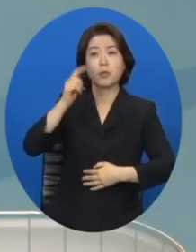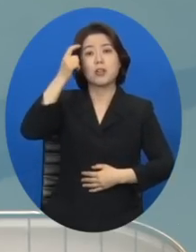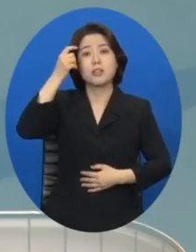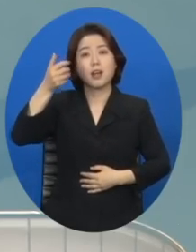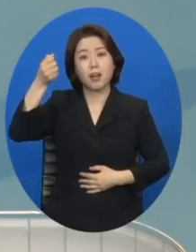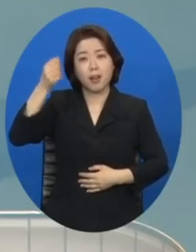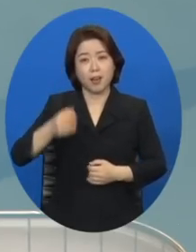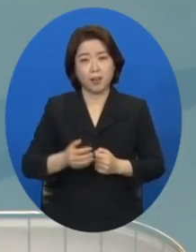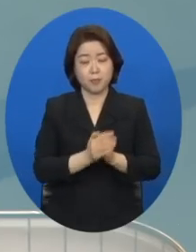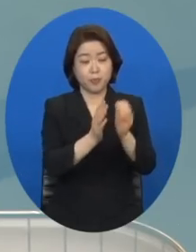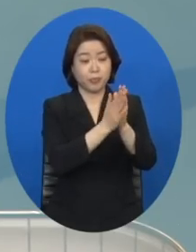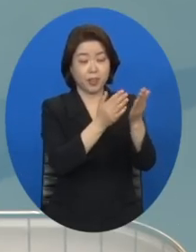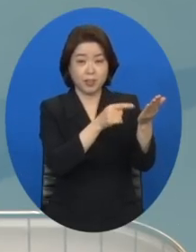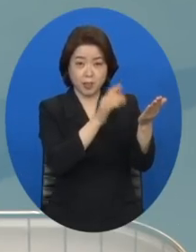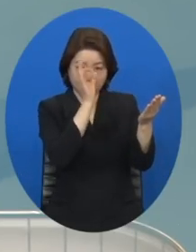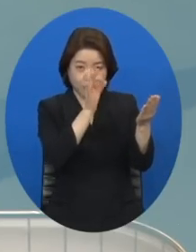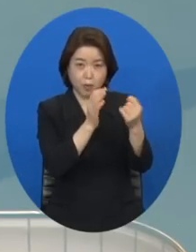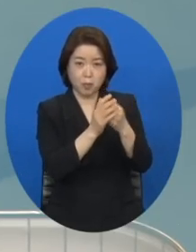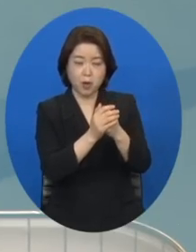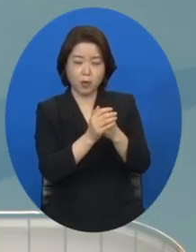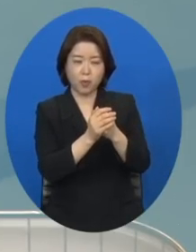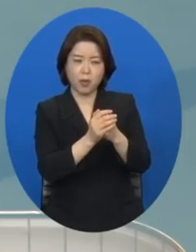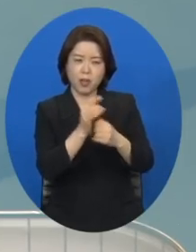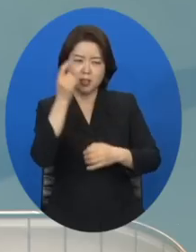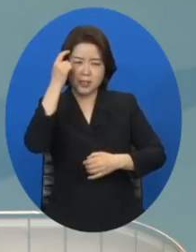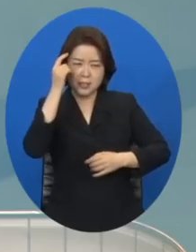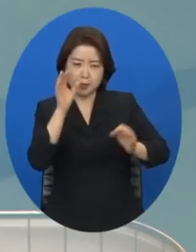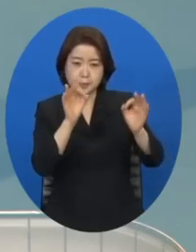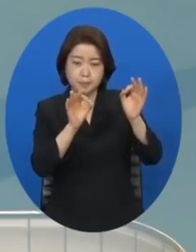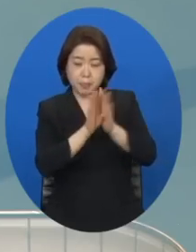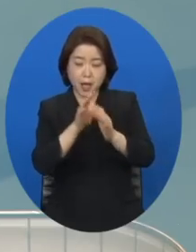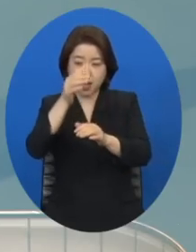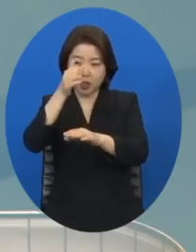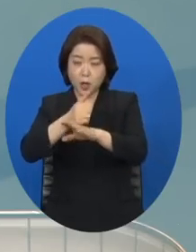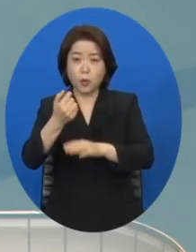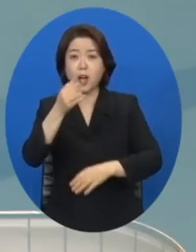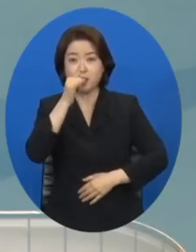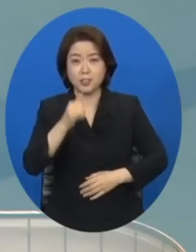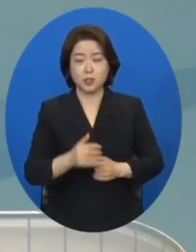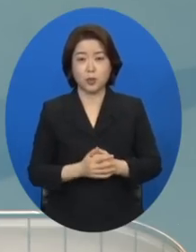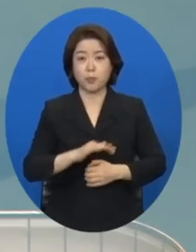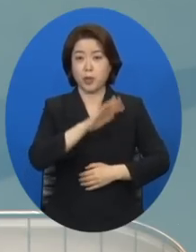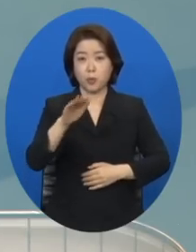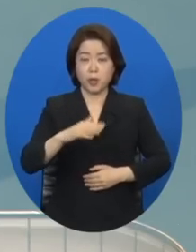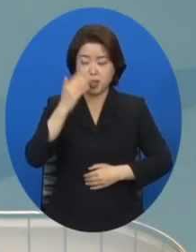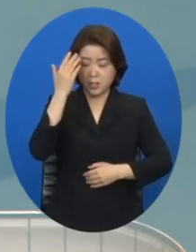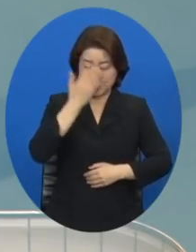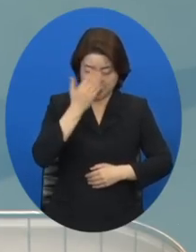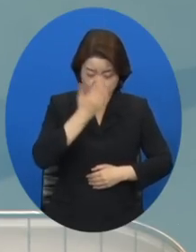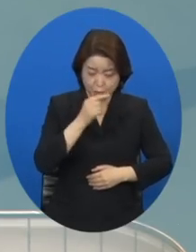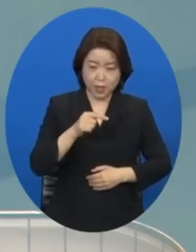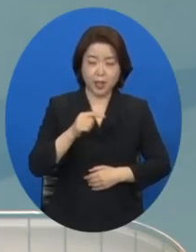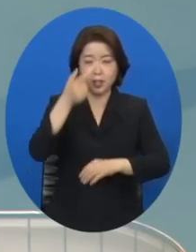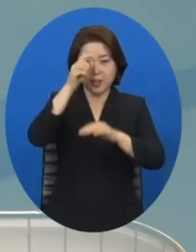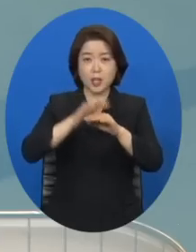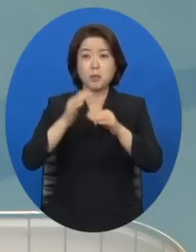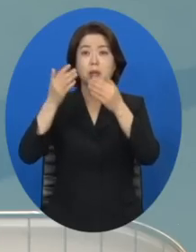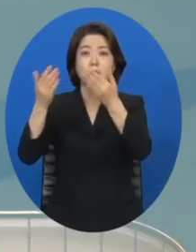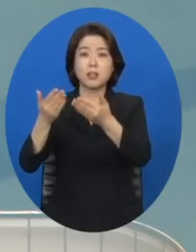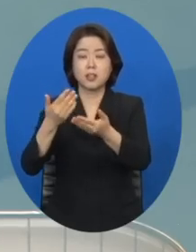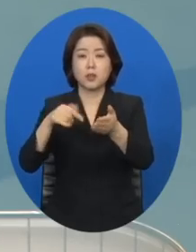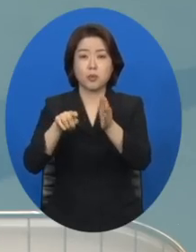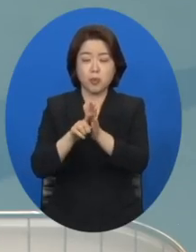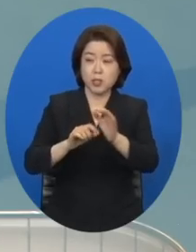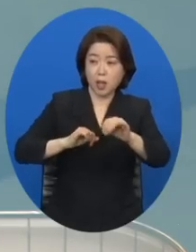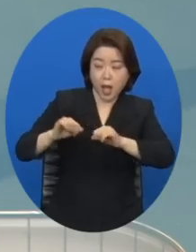아까 그 책에서 의도치 않은 결과가 있다라고 얘기를 해요 예를 들면 우리는 정말 순수하게 예배를 드리고자